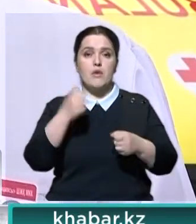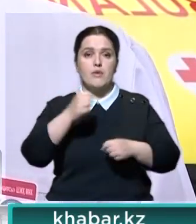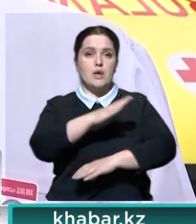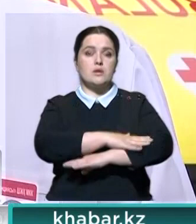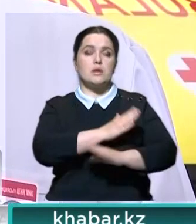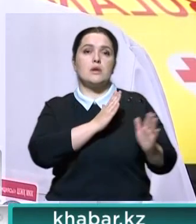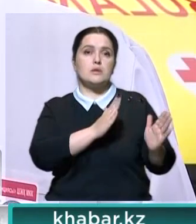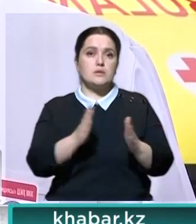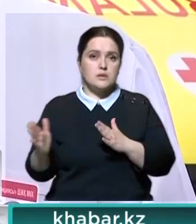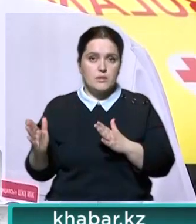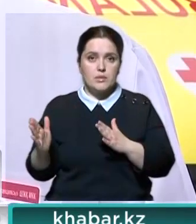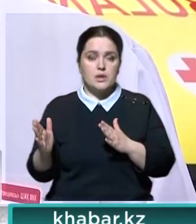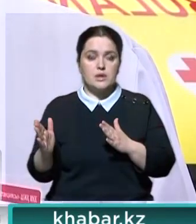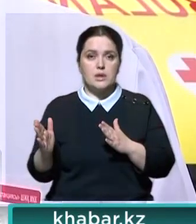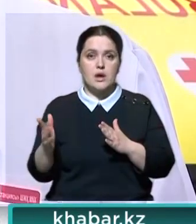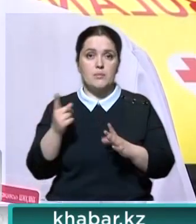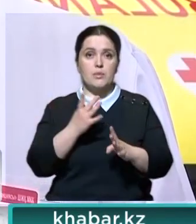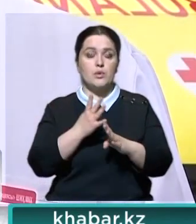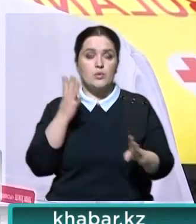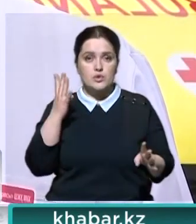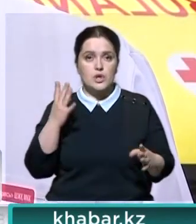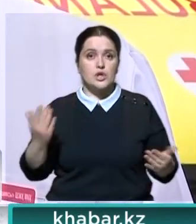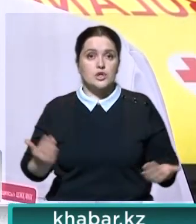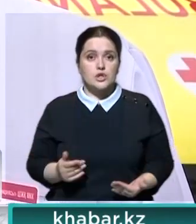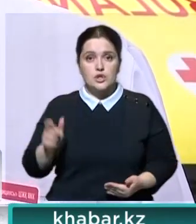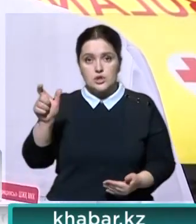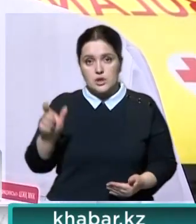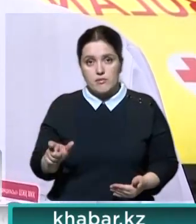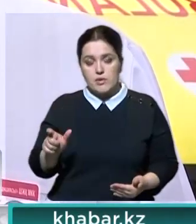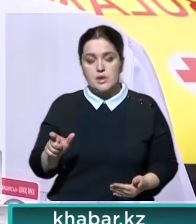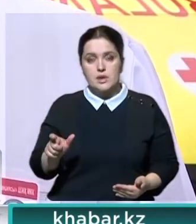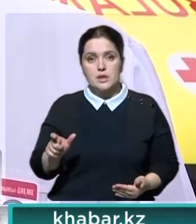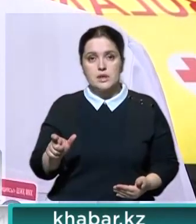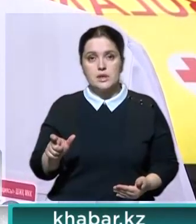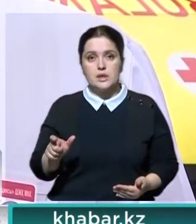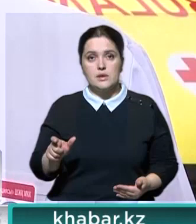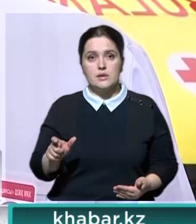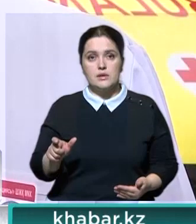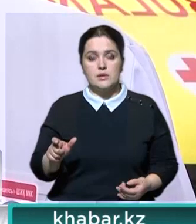дисциплина. Все-таки в приоритете у нас жизнь человека стоит на первом месте. И